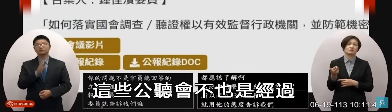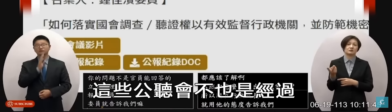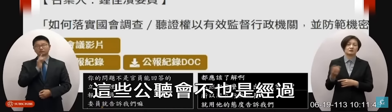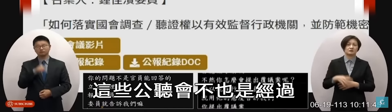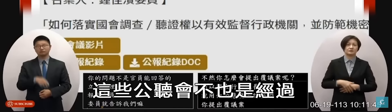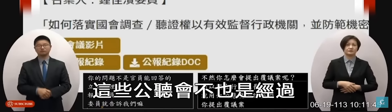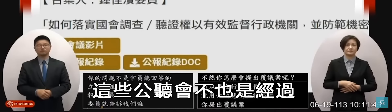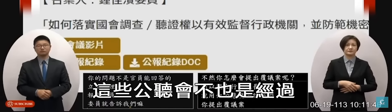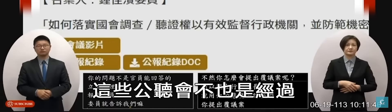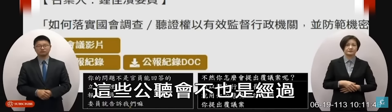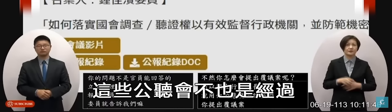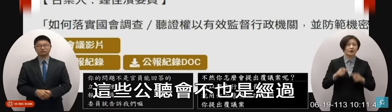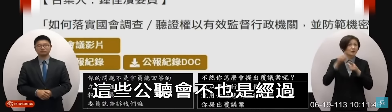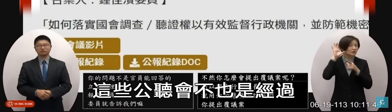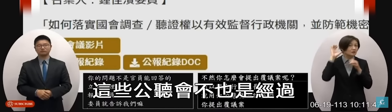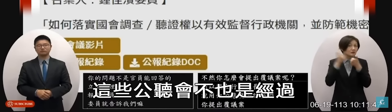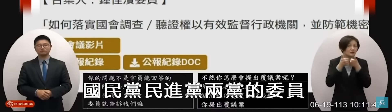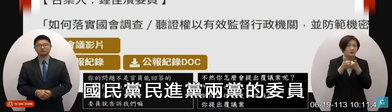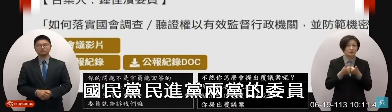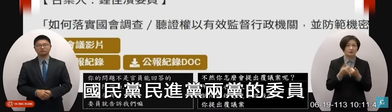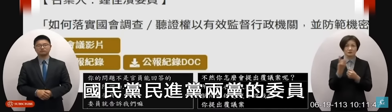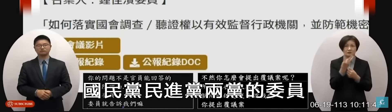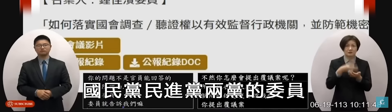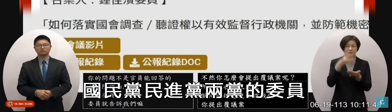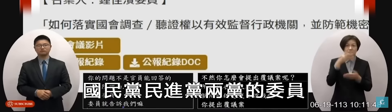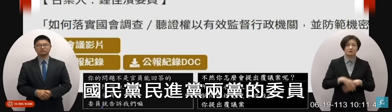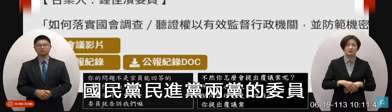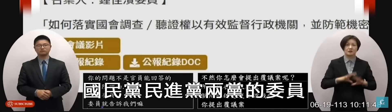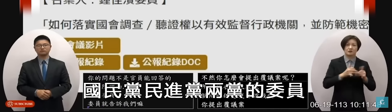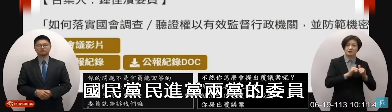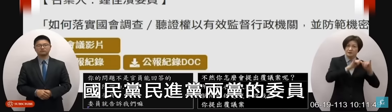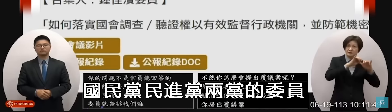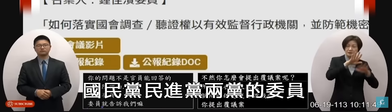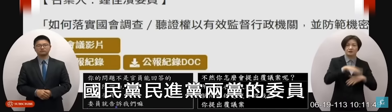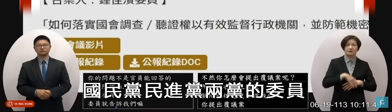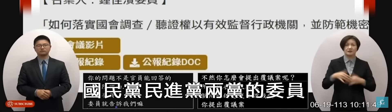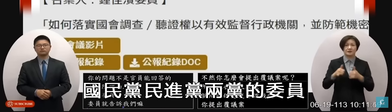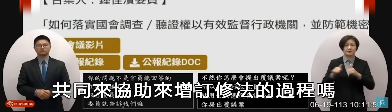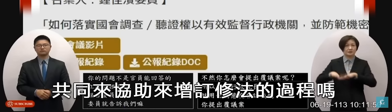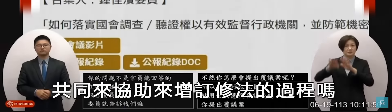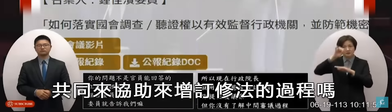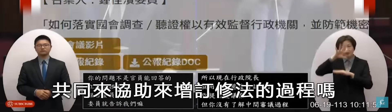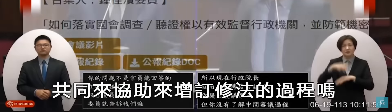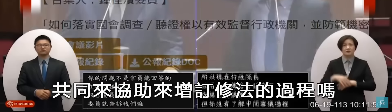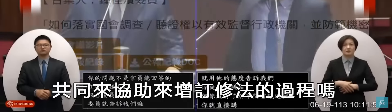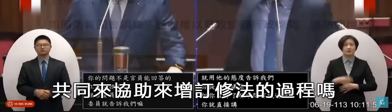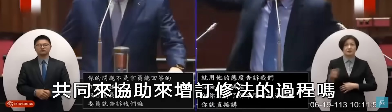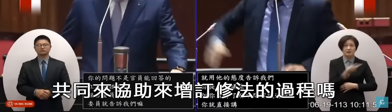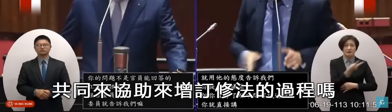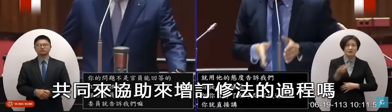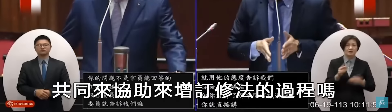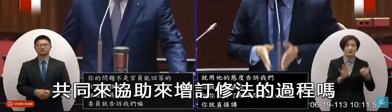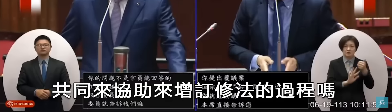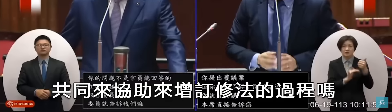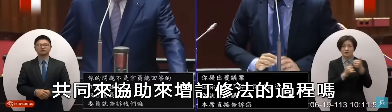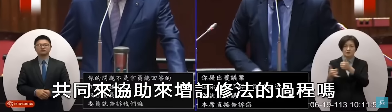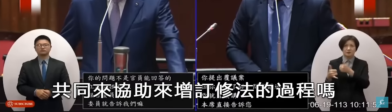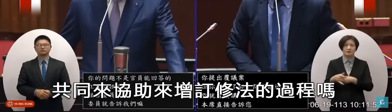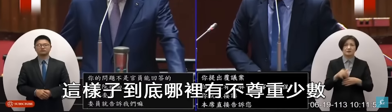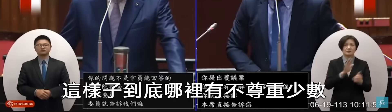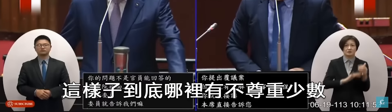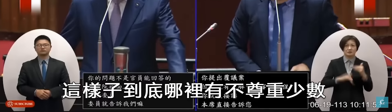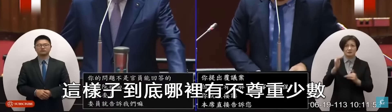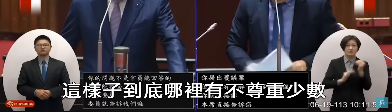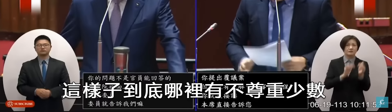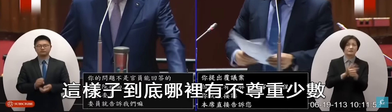之，这些公听会不也是经过国民党、民进党2党的委员共同来协助、来增订修法的过